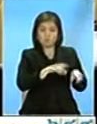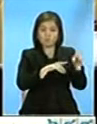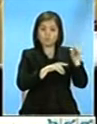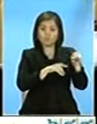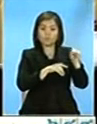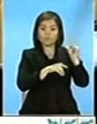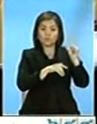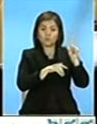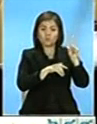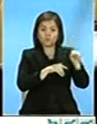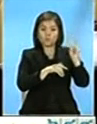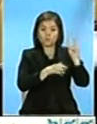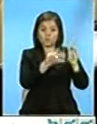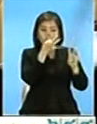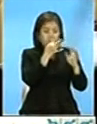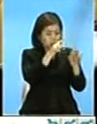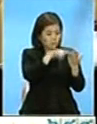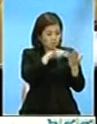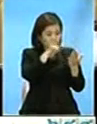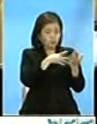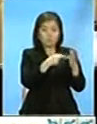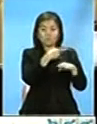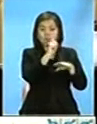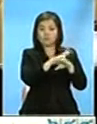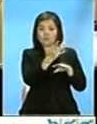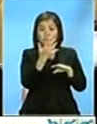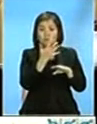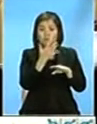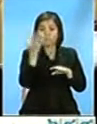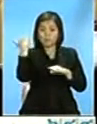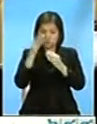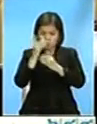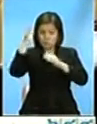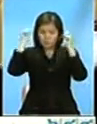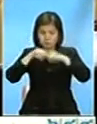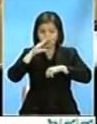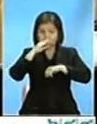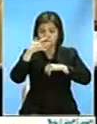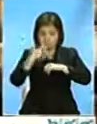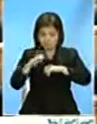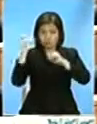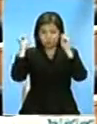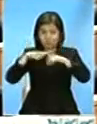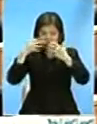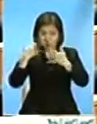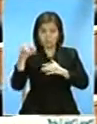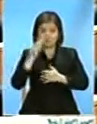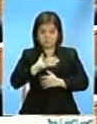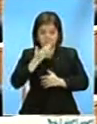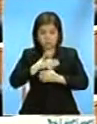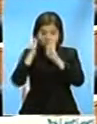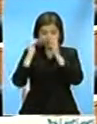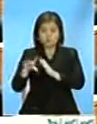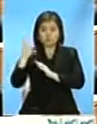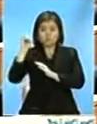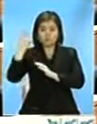นี่ยในเอกสารผมไม่มี คือเรามีข้อตกลงกันไปแล้วเมื่อสัปดาห์ที่แล้วครับท่านประธานผมยืนยันว่าเราตกลงกันแล้วว่า57